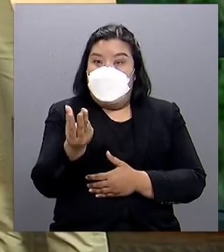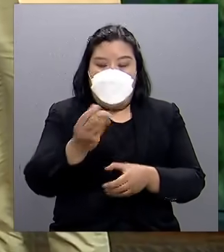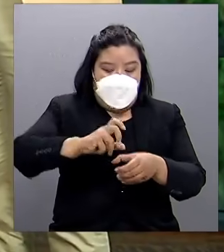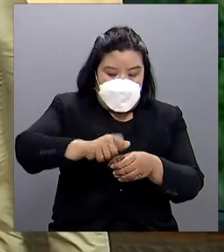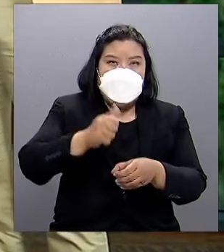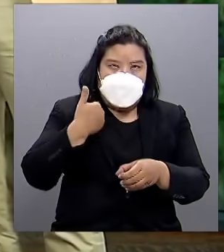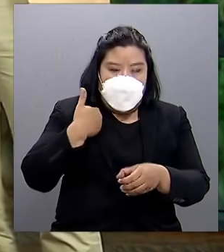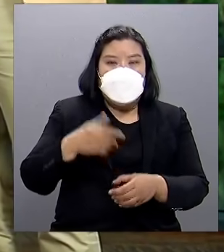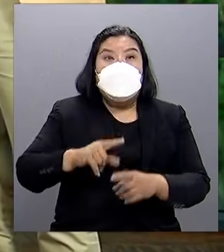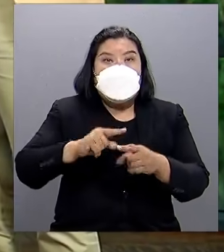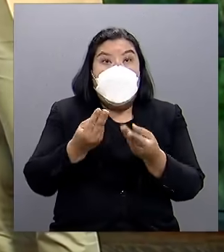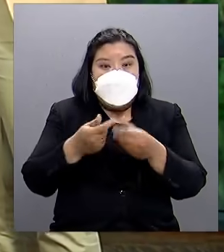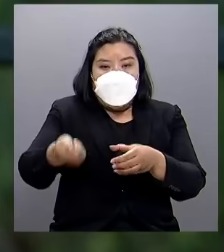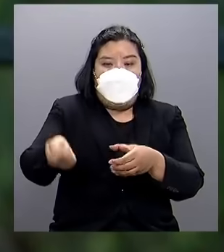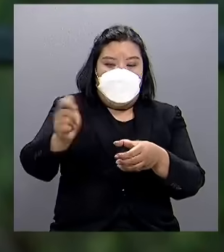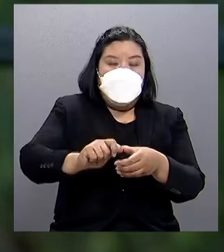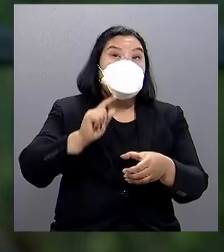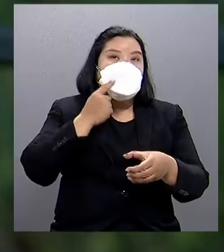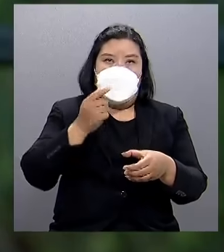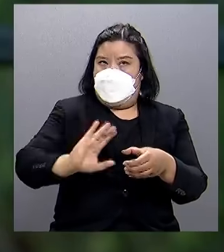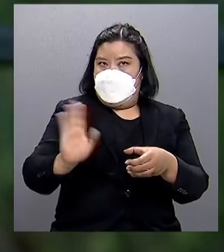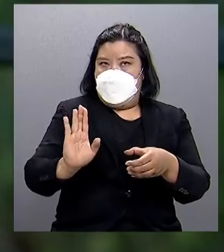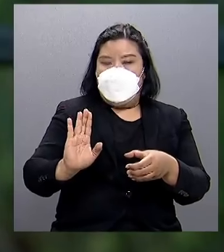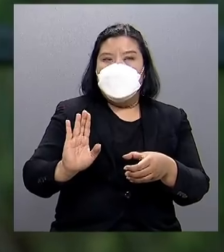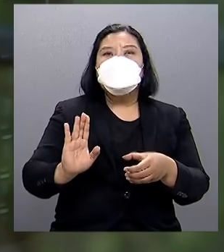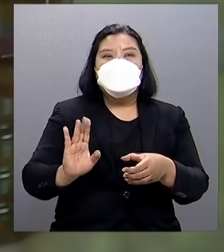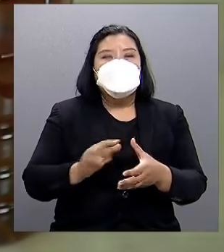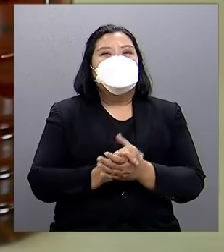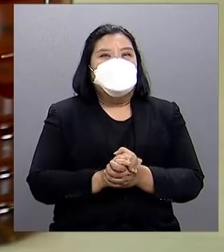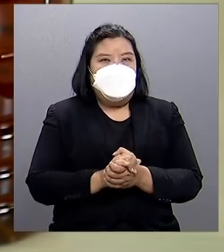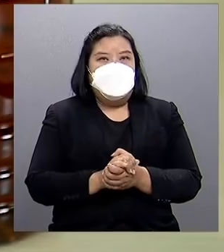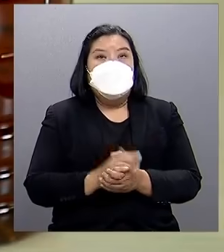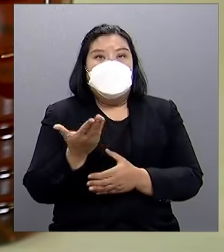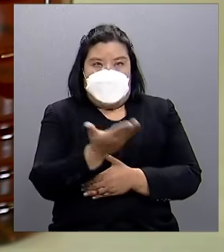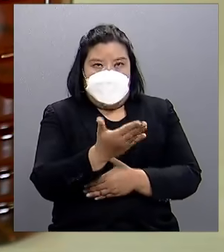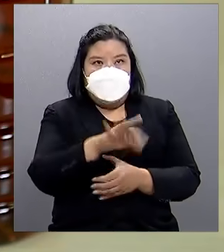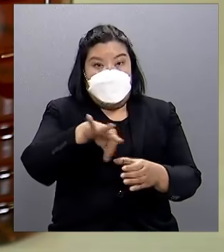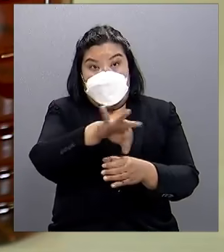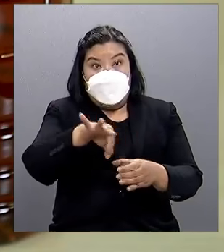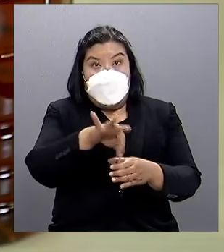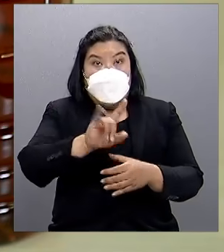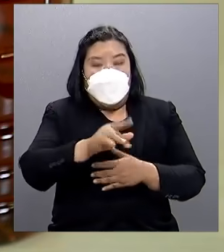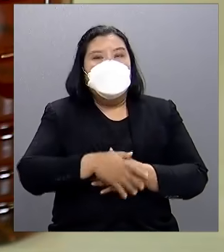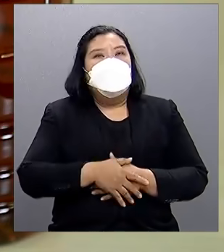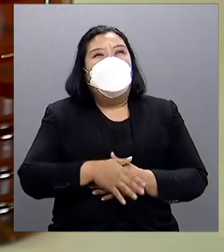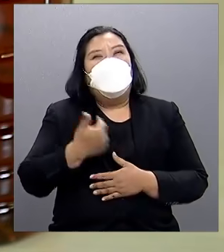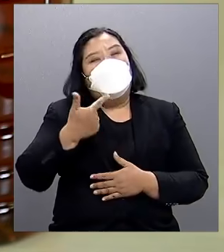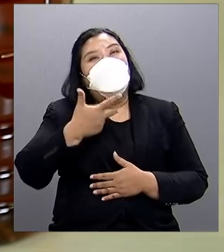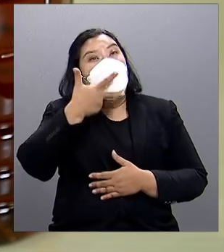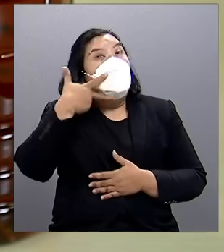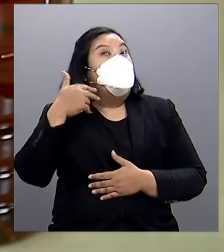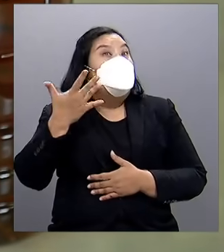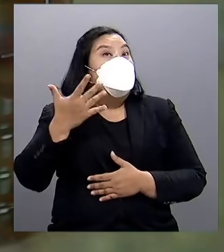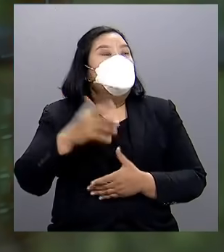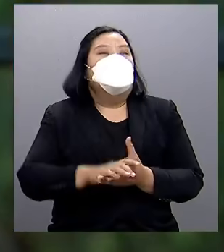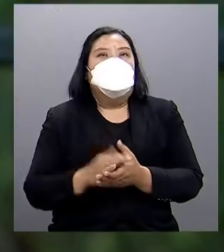ลายแหละนะครับพวกนี้ก็จะช่วยในการเผาผลาญได้ถัดมาก็คือกาแฟดำครับมีคาเฟอีนคาเฟอีนก็ช่วยในกระบวนการเผาผ